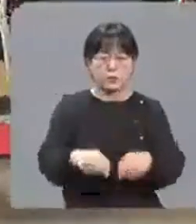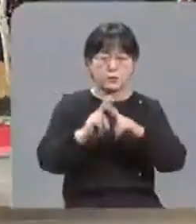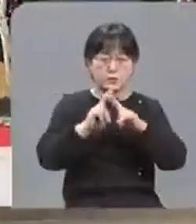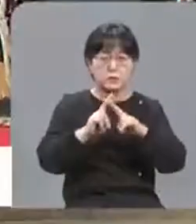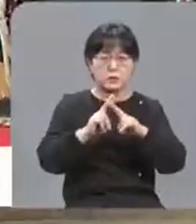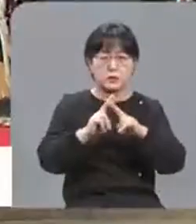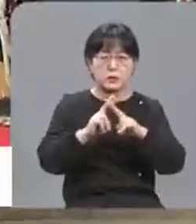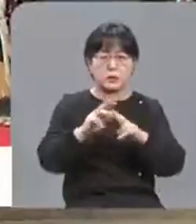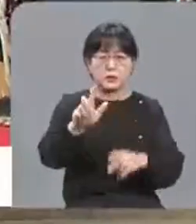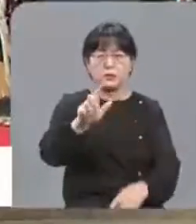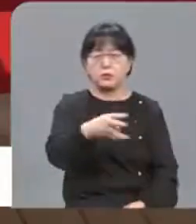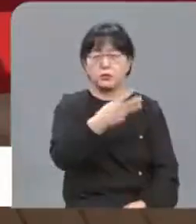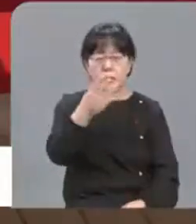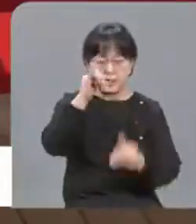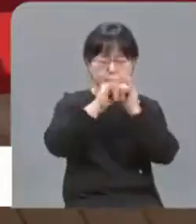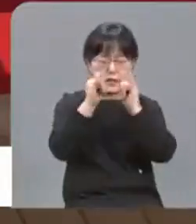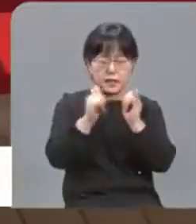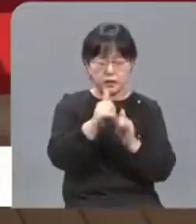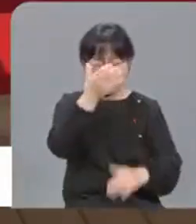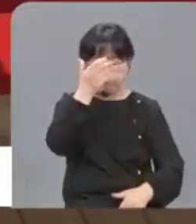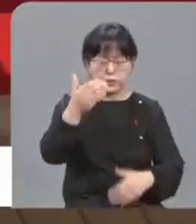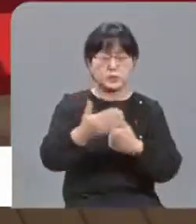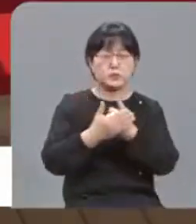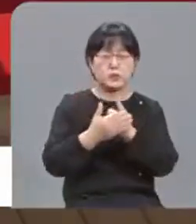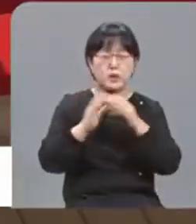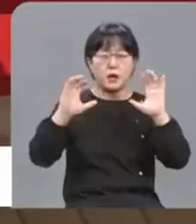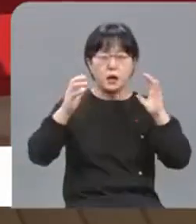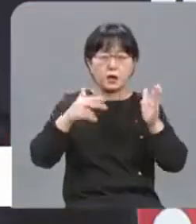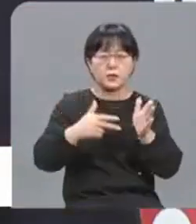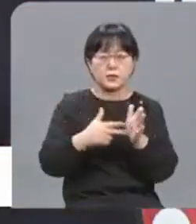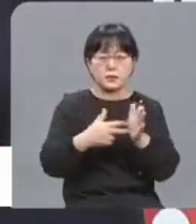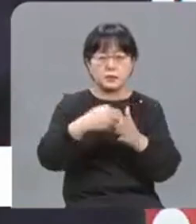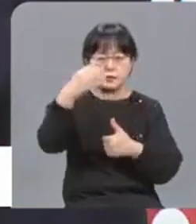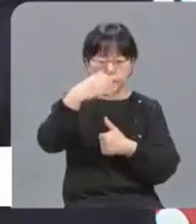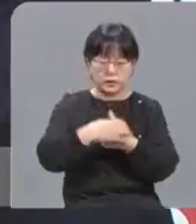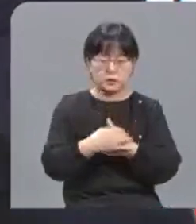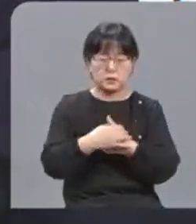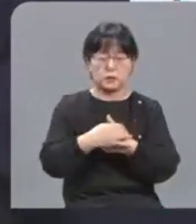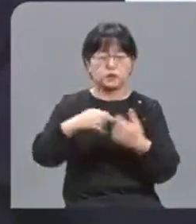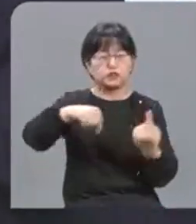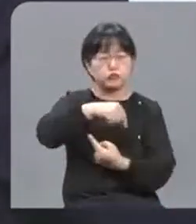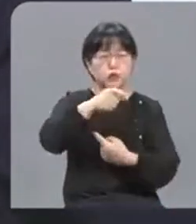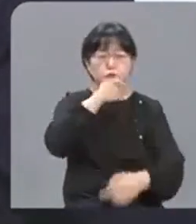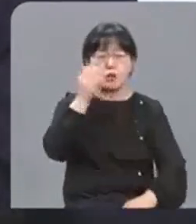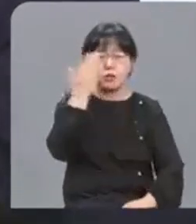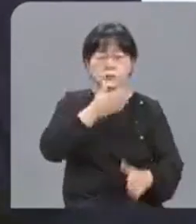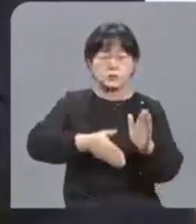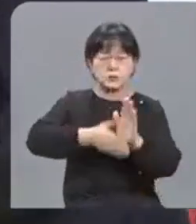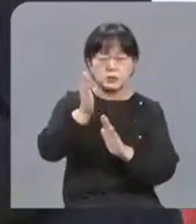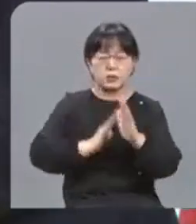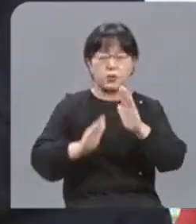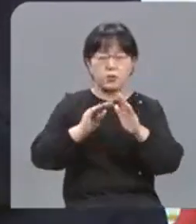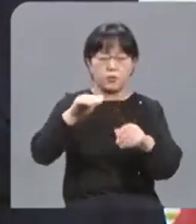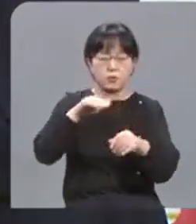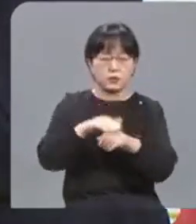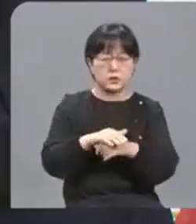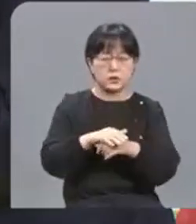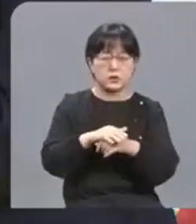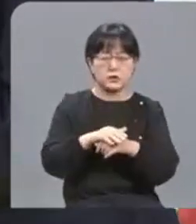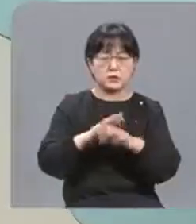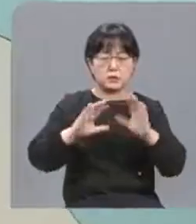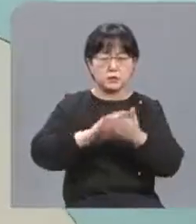설치는 롯데그룹의 사회공헌 사업 지원을 받아 어린이재단 등이 맡았고, 운영은 여수시가 하는 공공형 실내